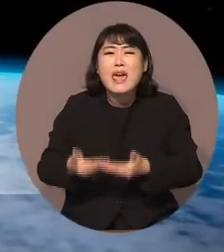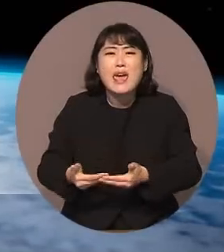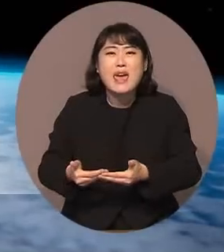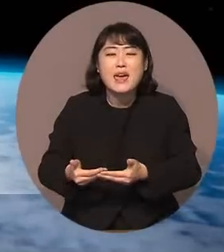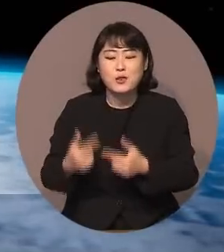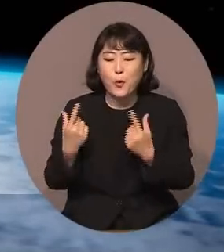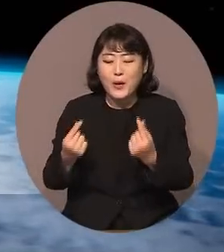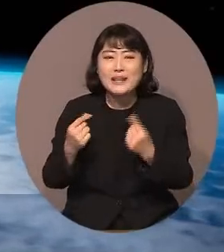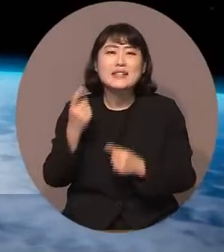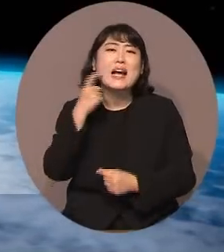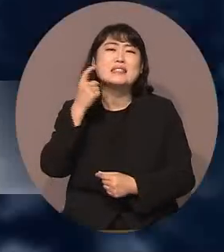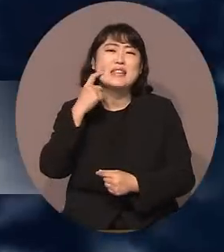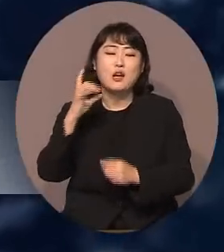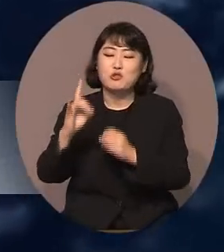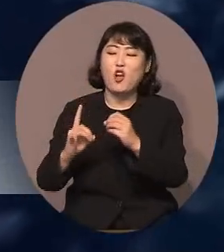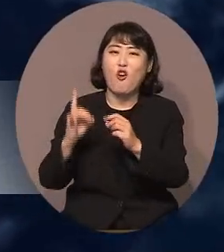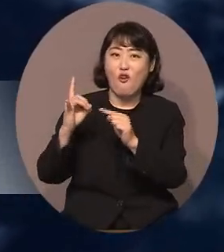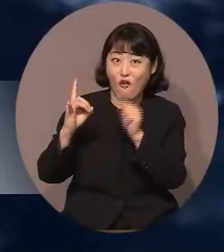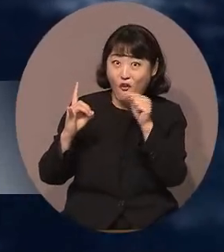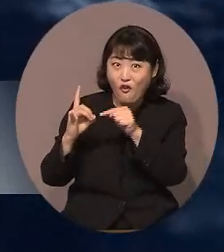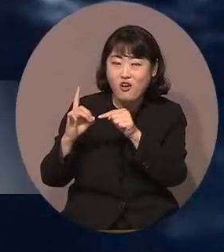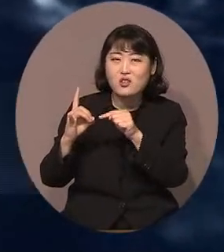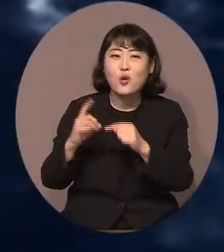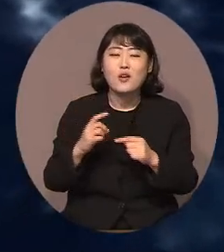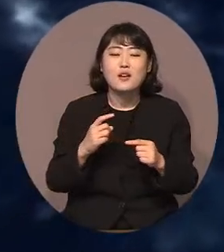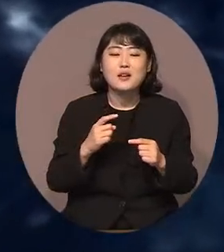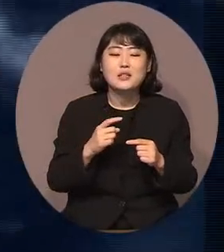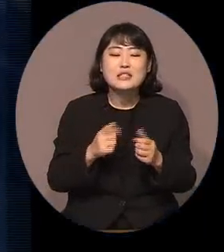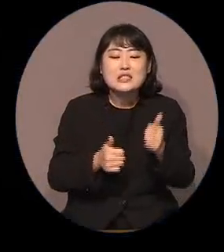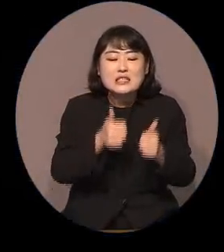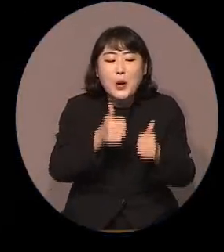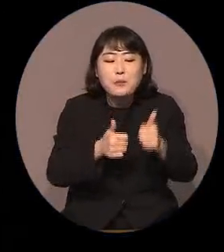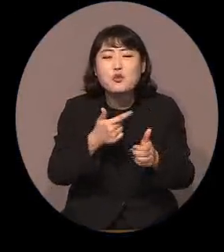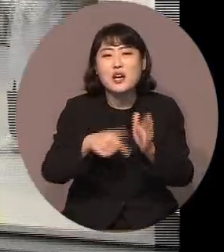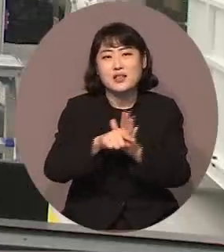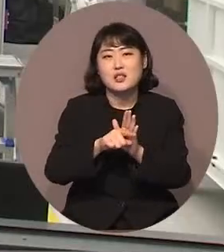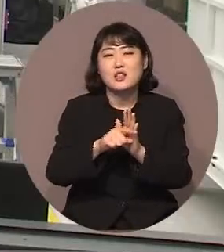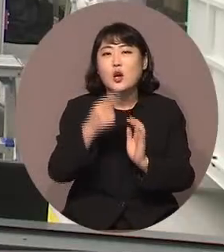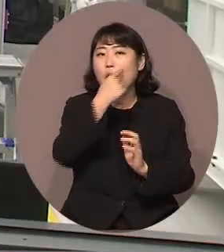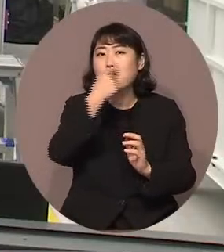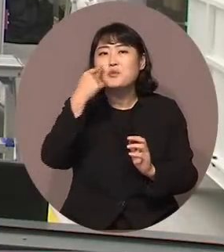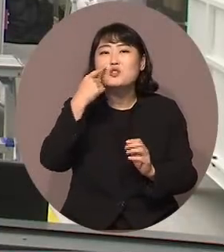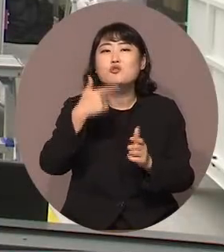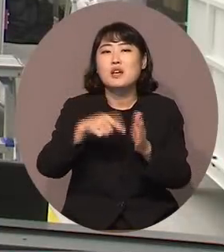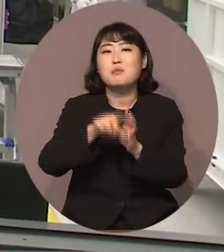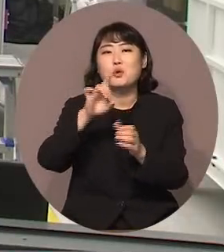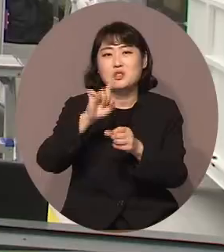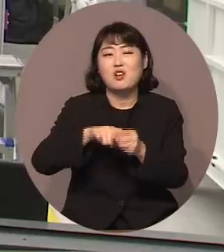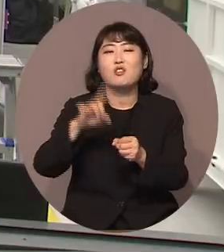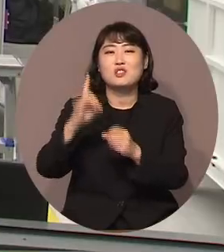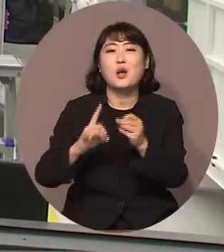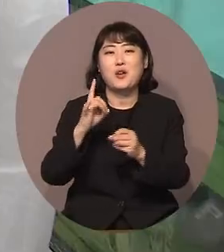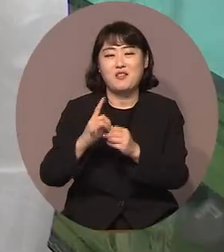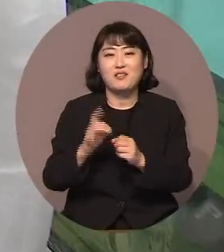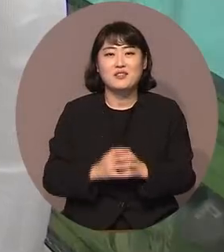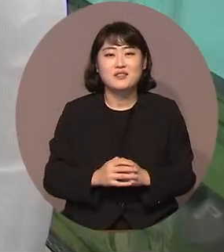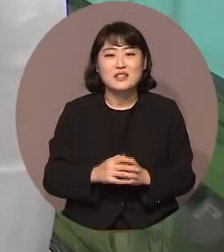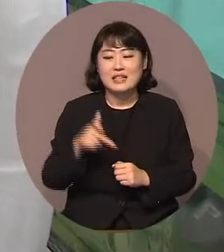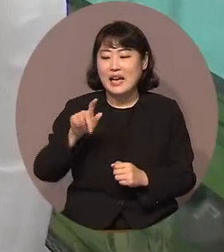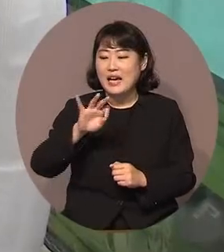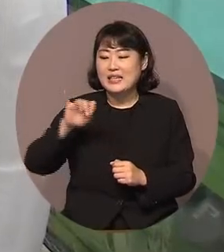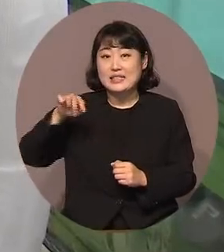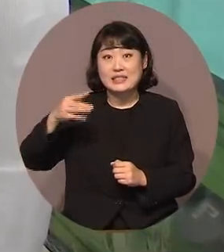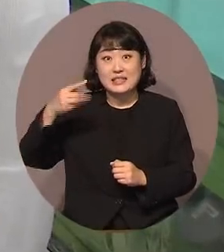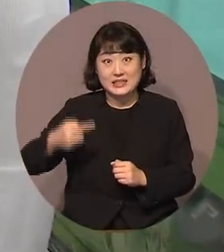위성에 발사 성능을 시험할 검증 위성만 실렸습니다. 지구 관측을 위해 카이스트가 개발한 차세대